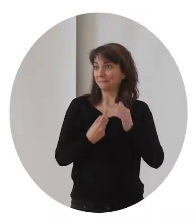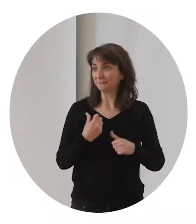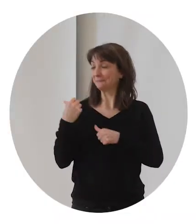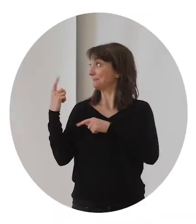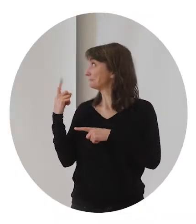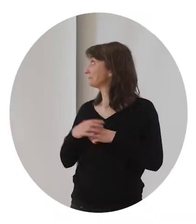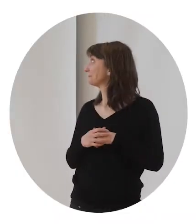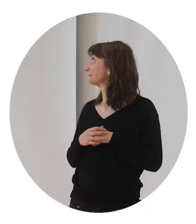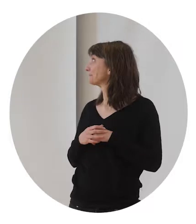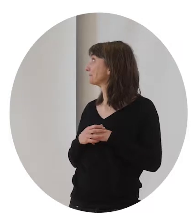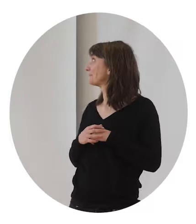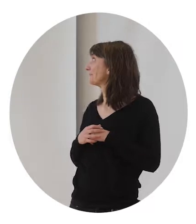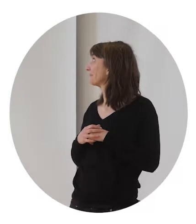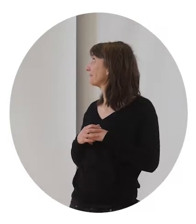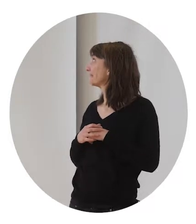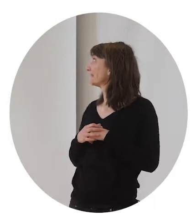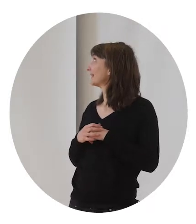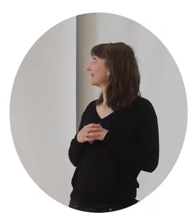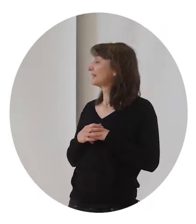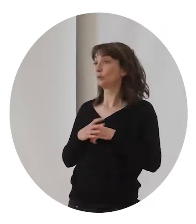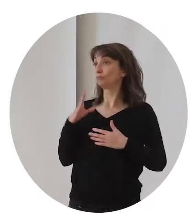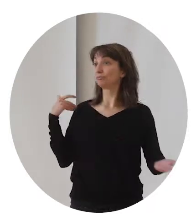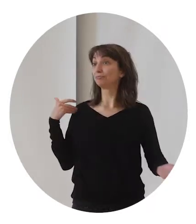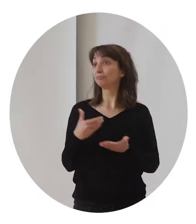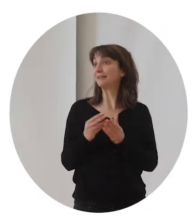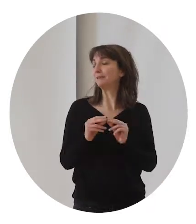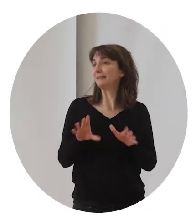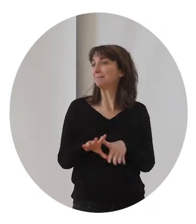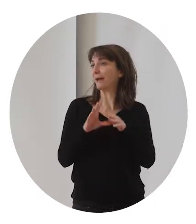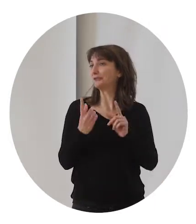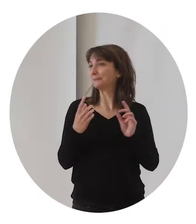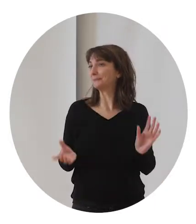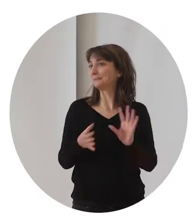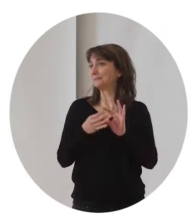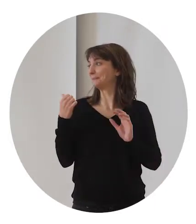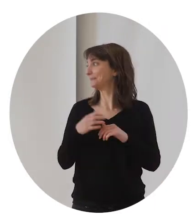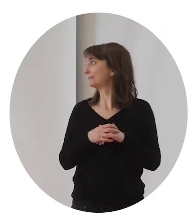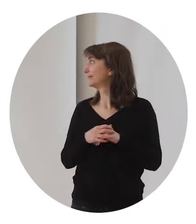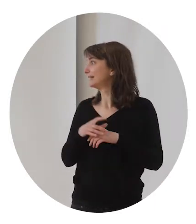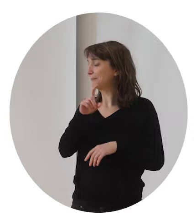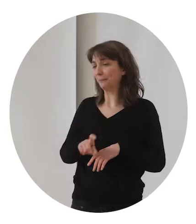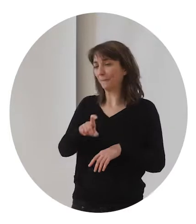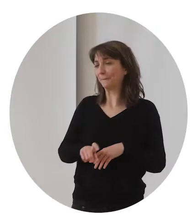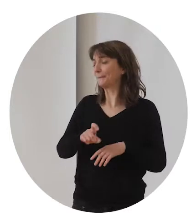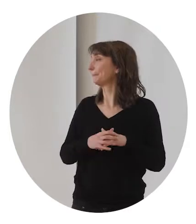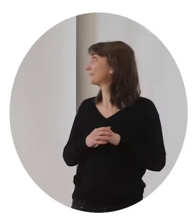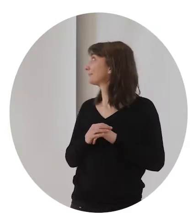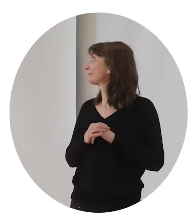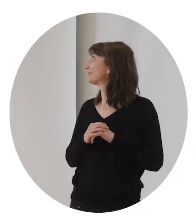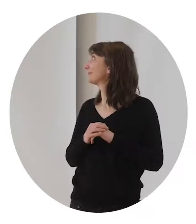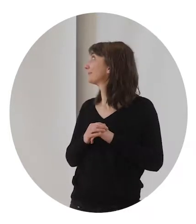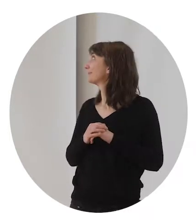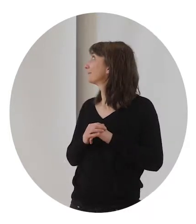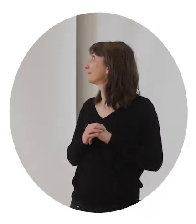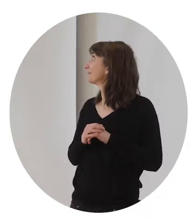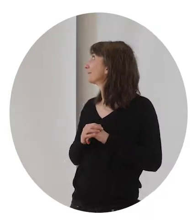vient illustrer un petit peu ce que je viens de dire. Alors il y a le petit point là. Bon là c'est une